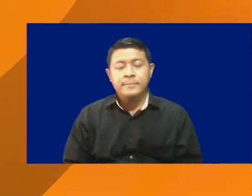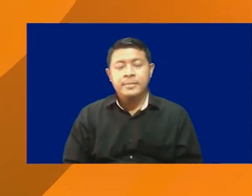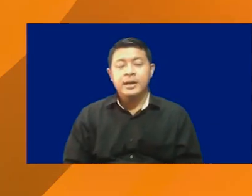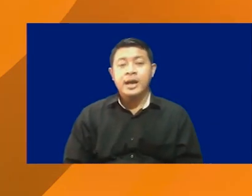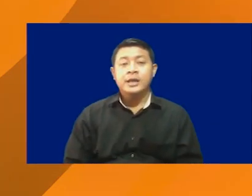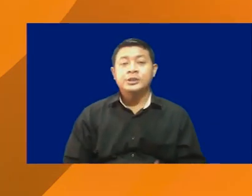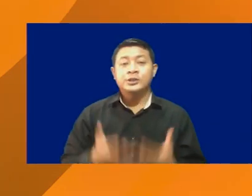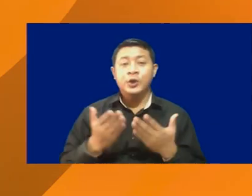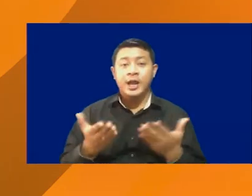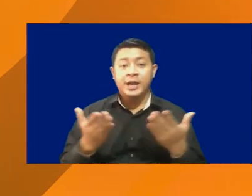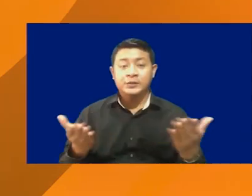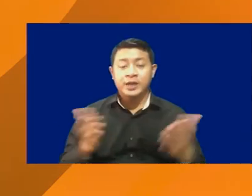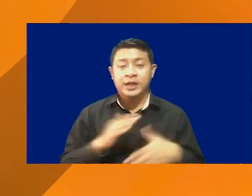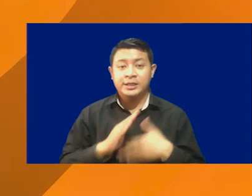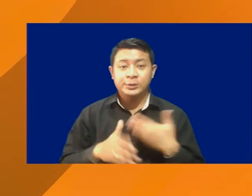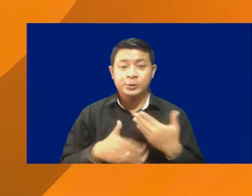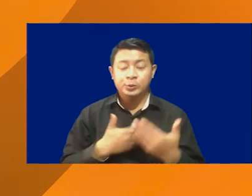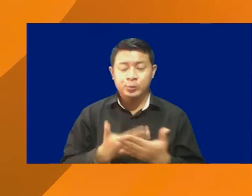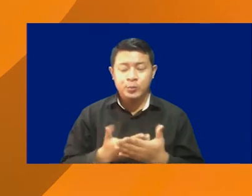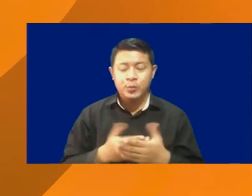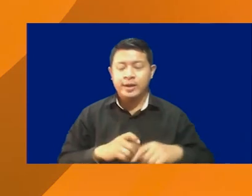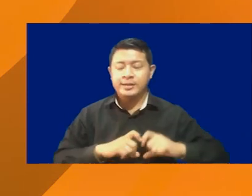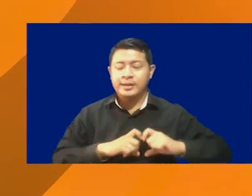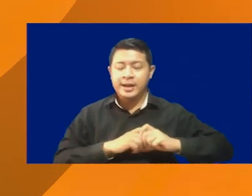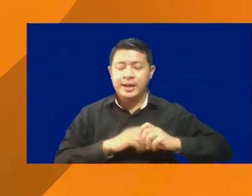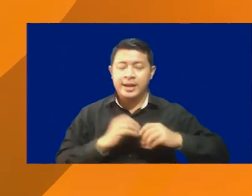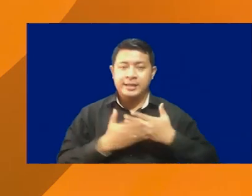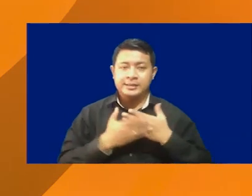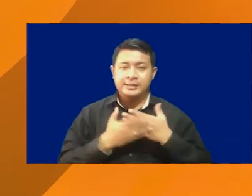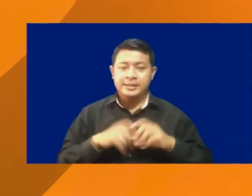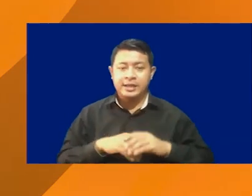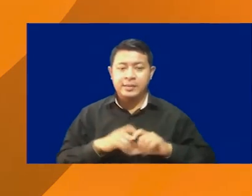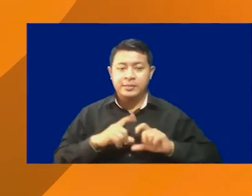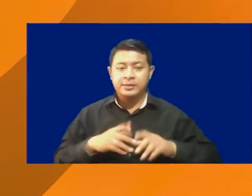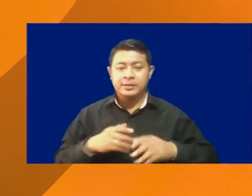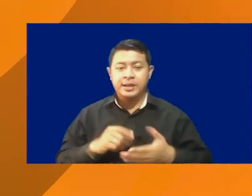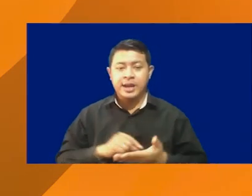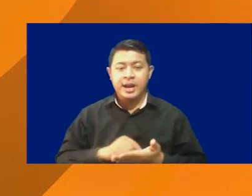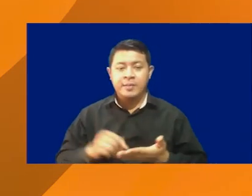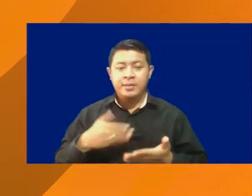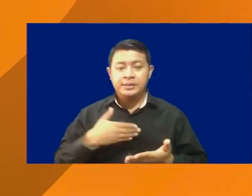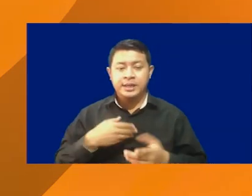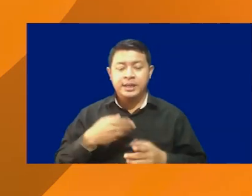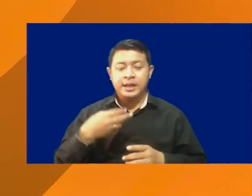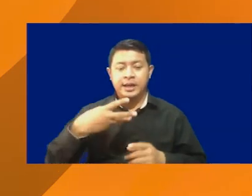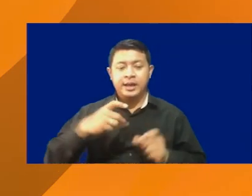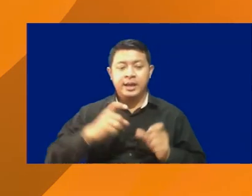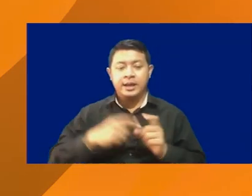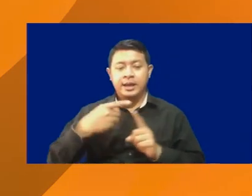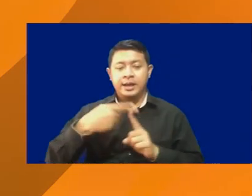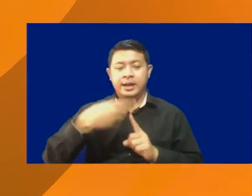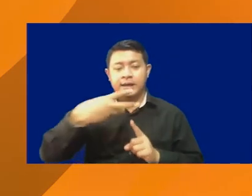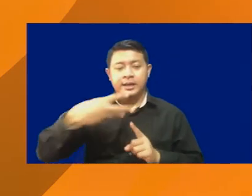Shalom. Shalom saudara-saudari sekalian yang terkasih dalam Kristus. Perkenalkan nama saya